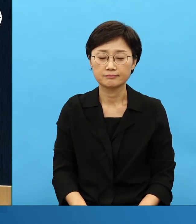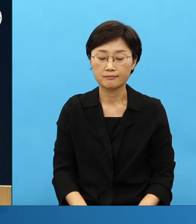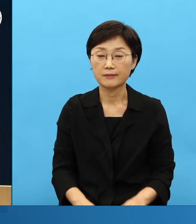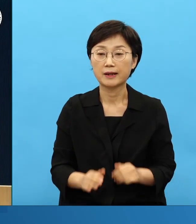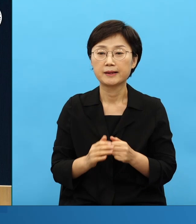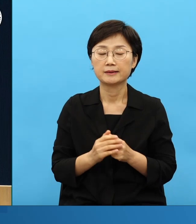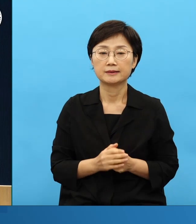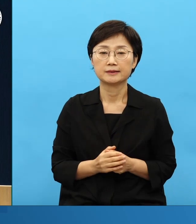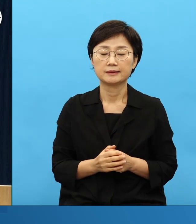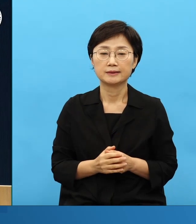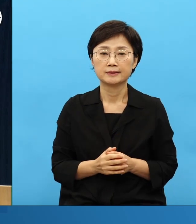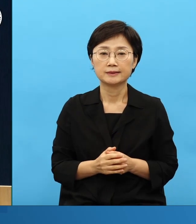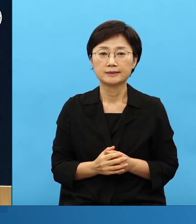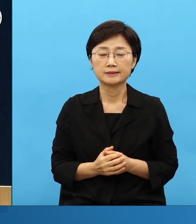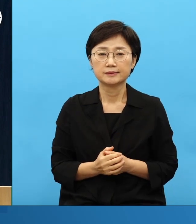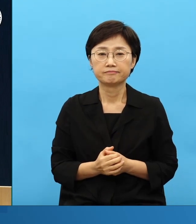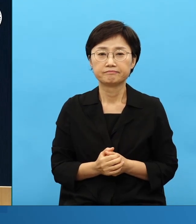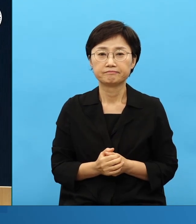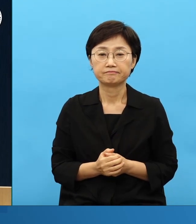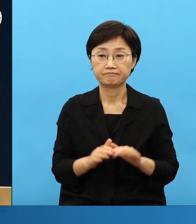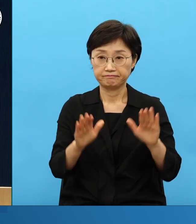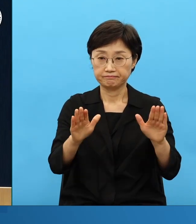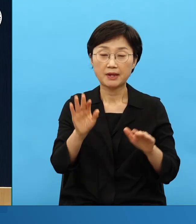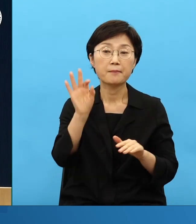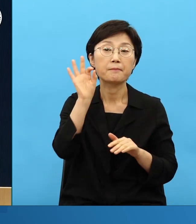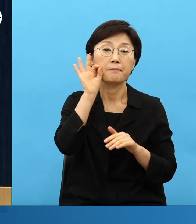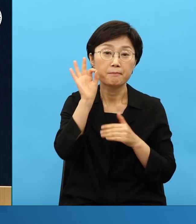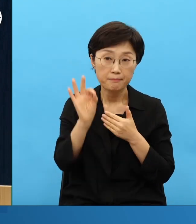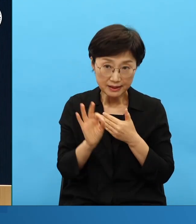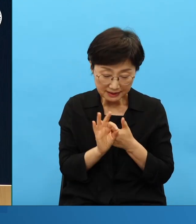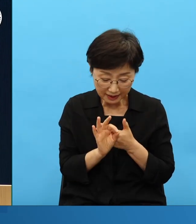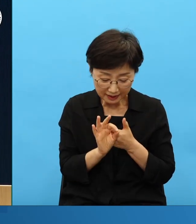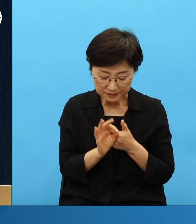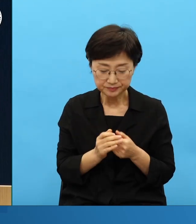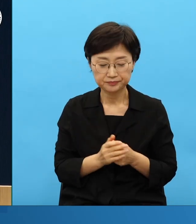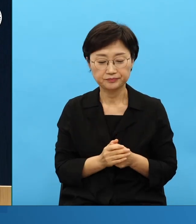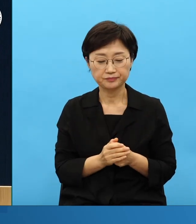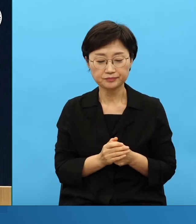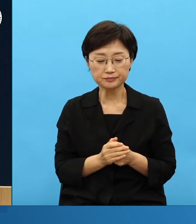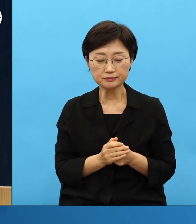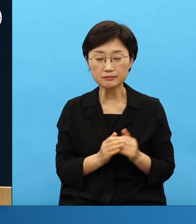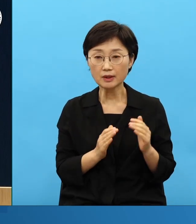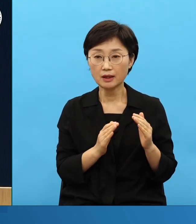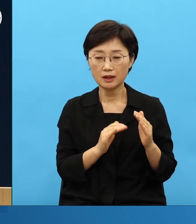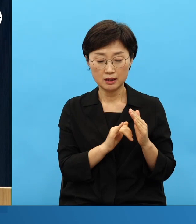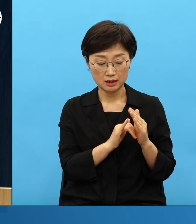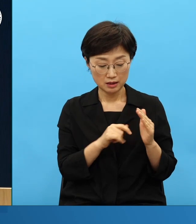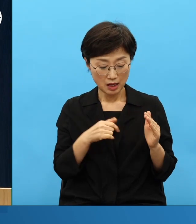만약에 그 집에 어린 아이가 실종이 되면은